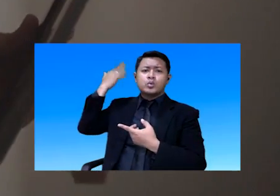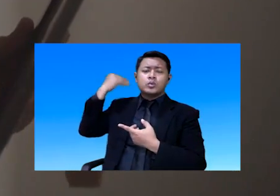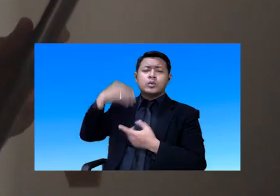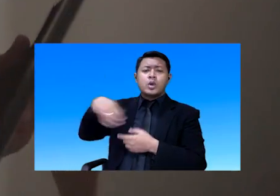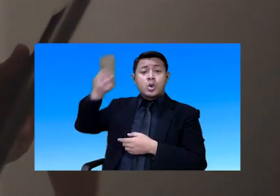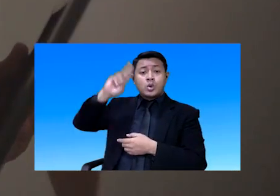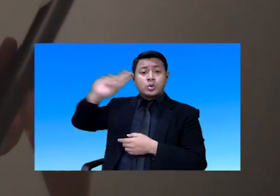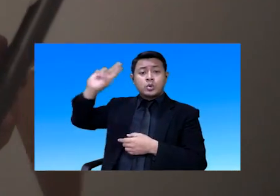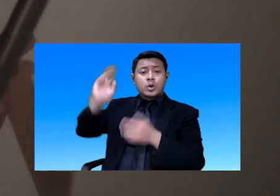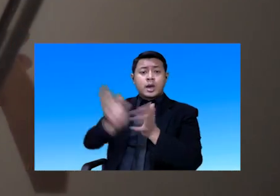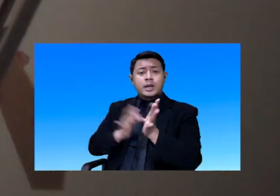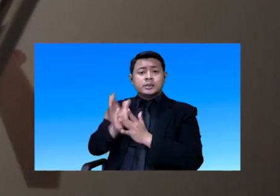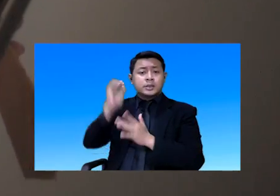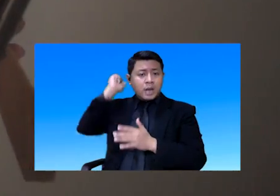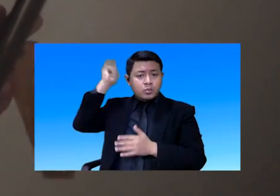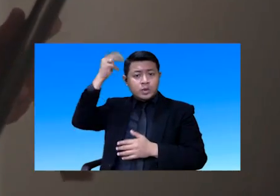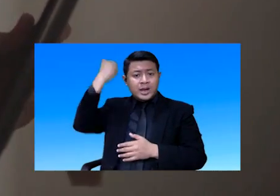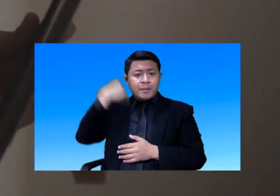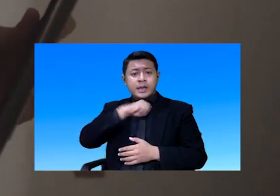Tuhan Yesus dan Bunda Maria